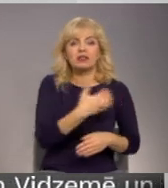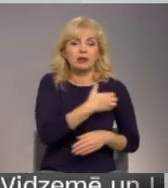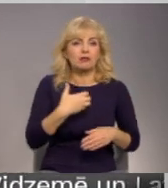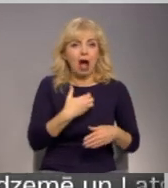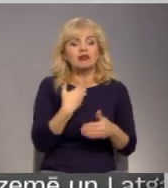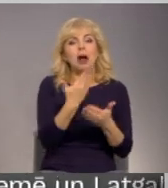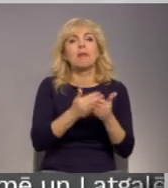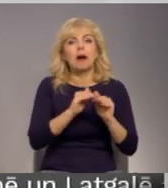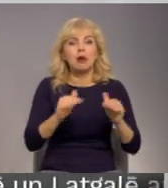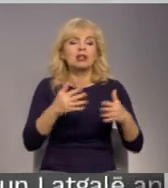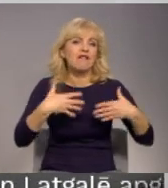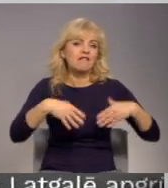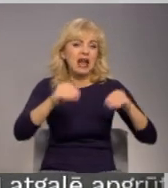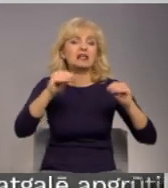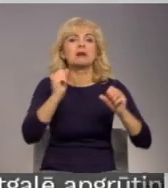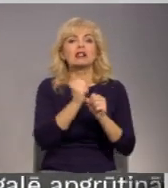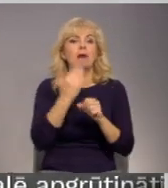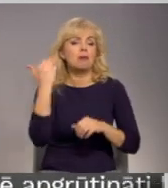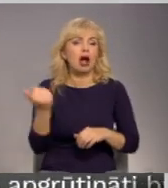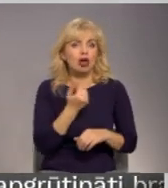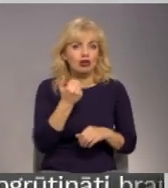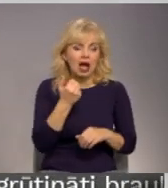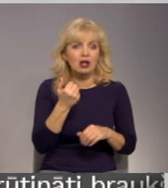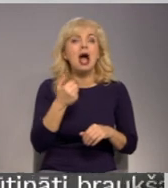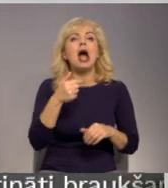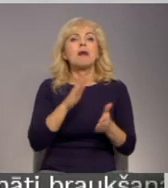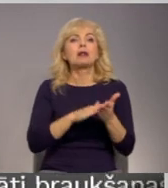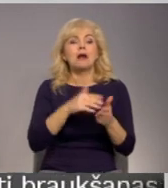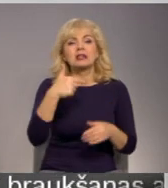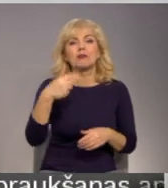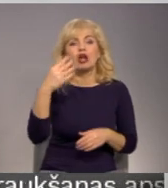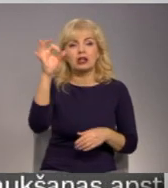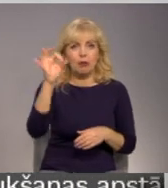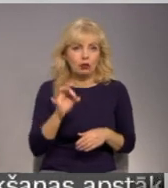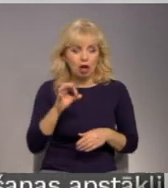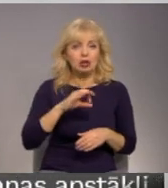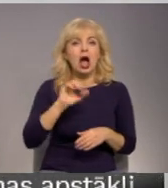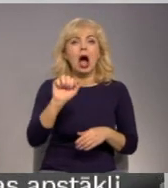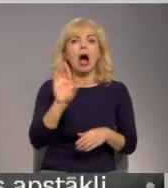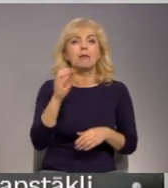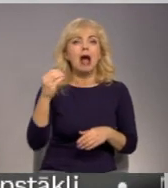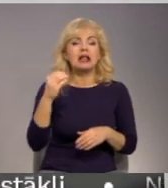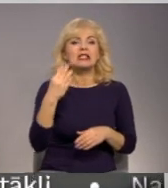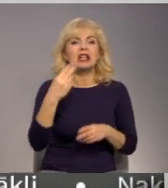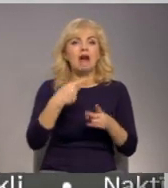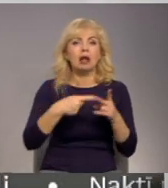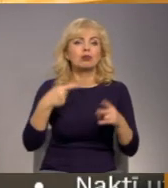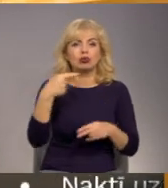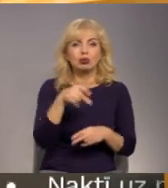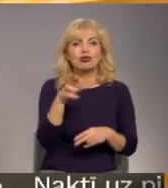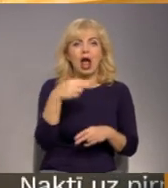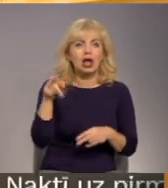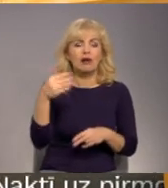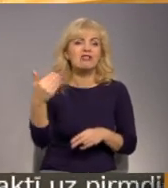veiksmīgs darbs aizvadītajā gadā. Prēmija noteikta 74% apmērā no Ābeles 2500 eiro